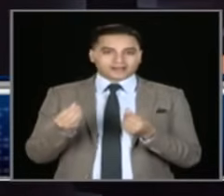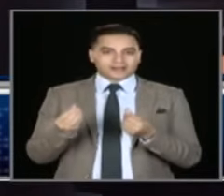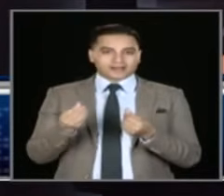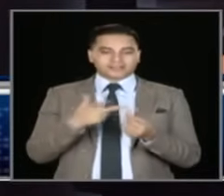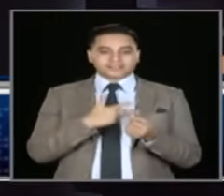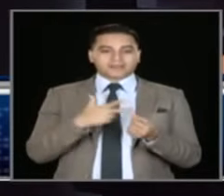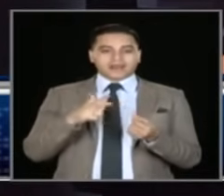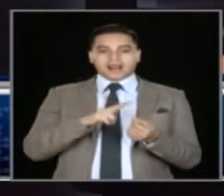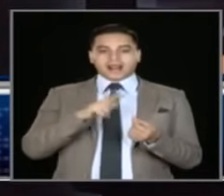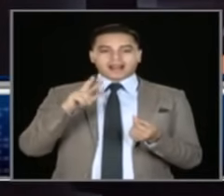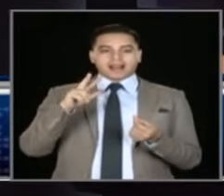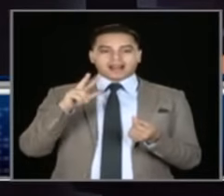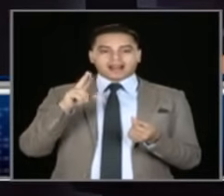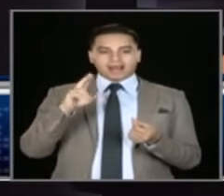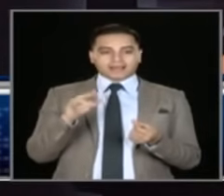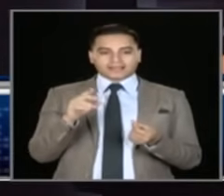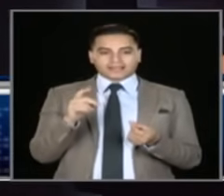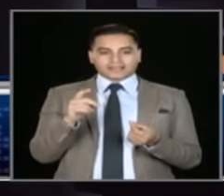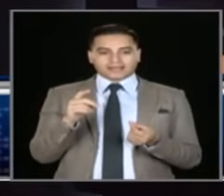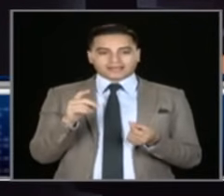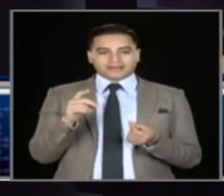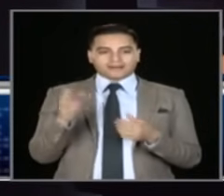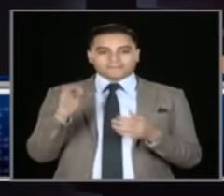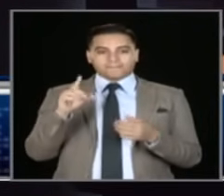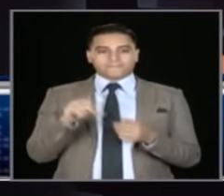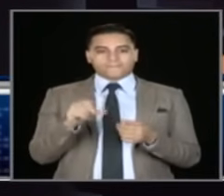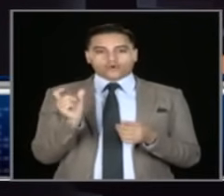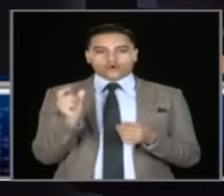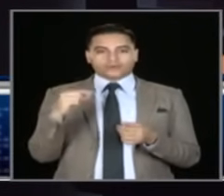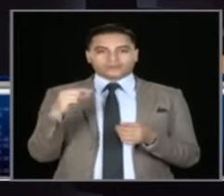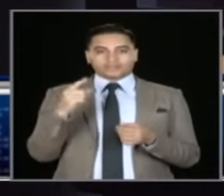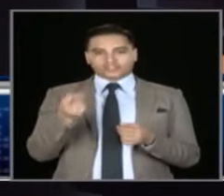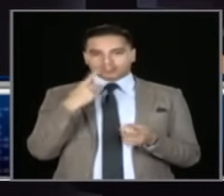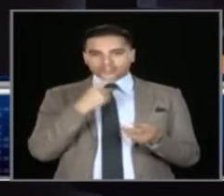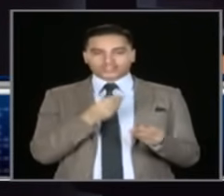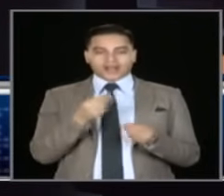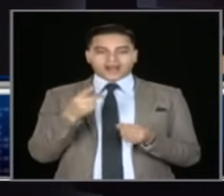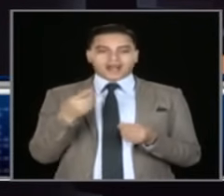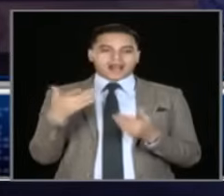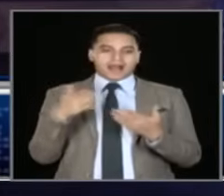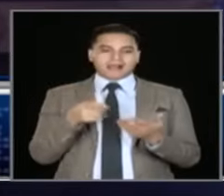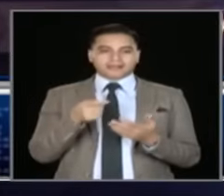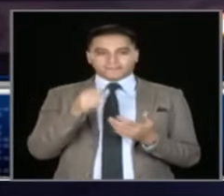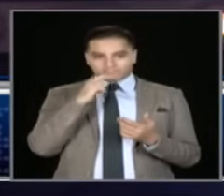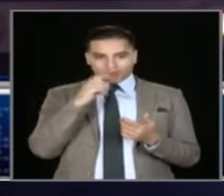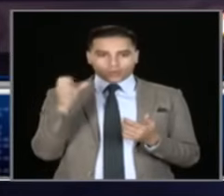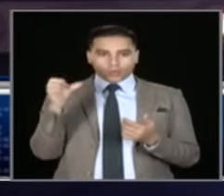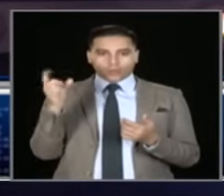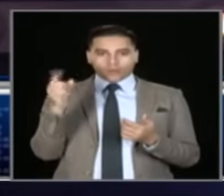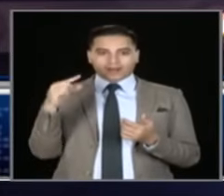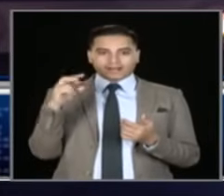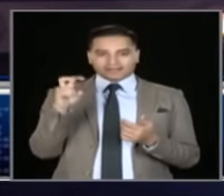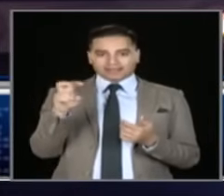Letter to a young poet. الشاعر ده قتلته وردة. قصة غريبة